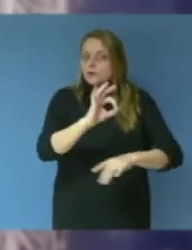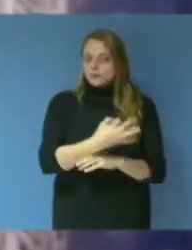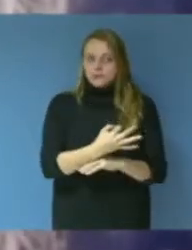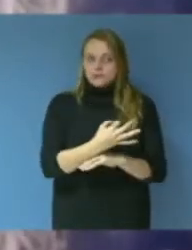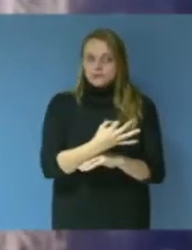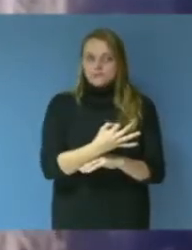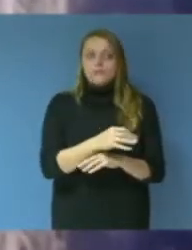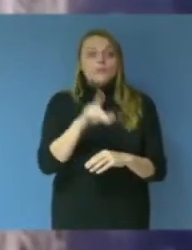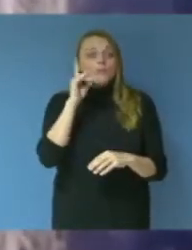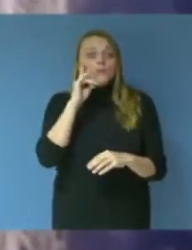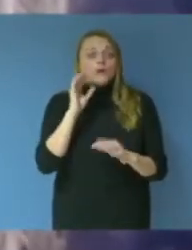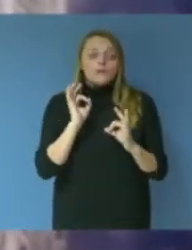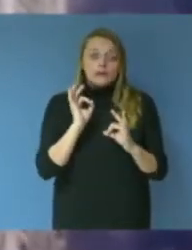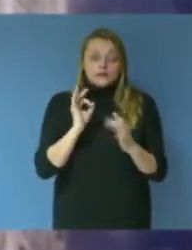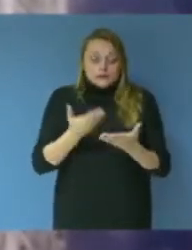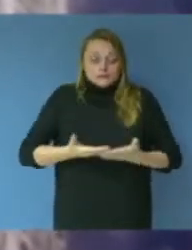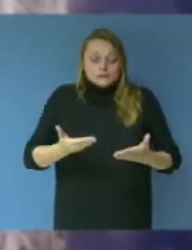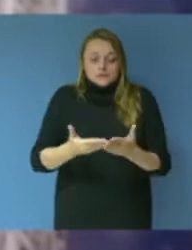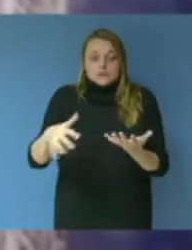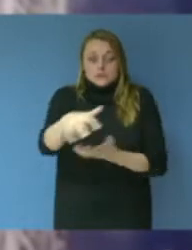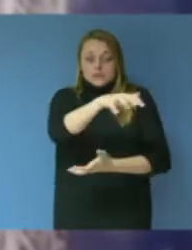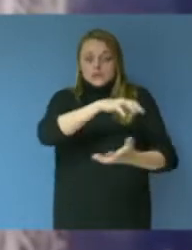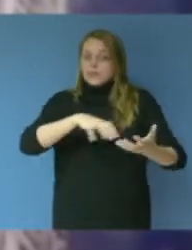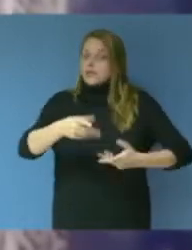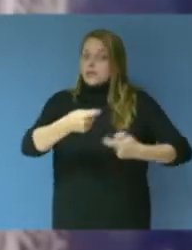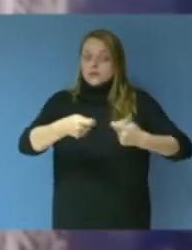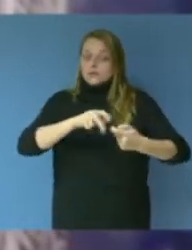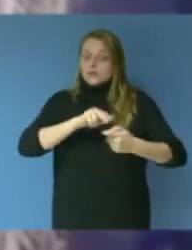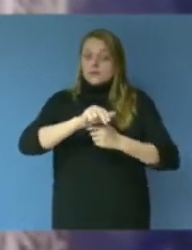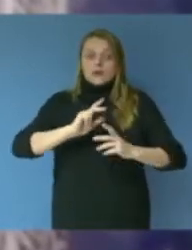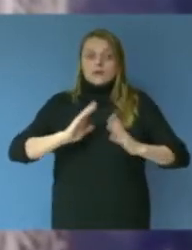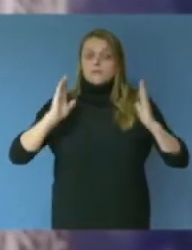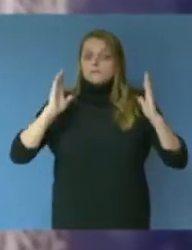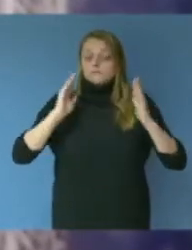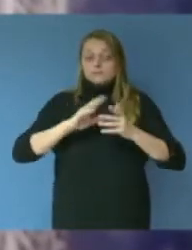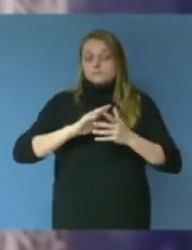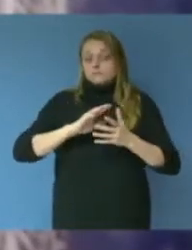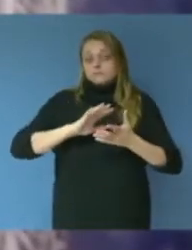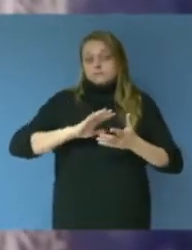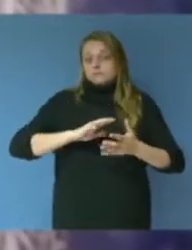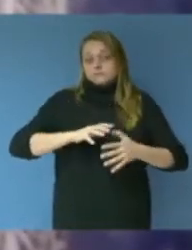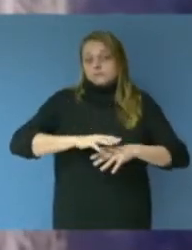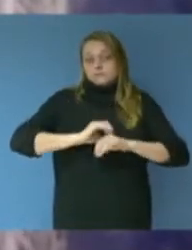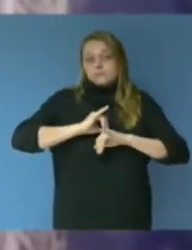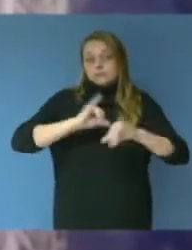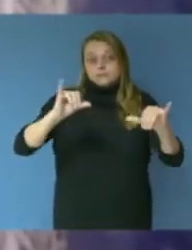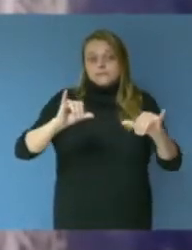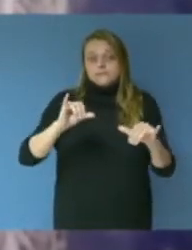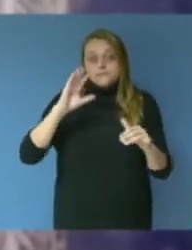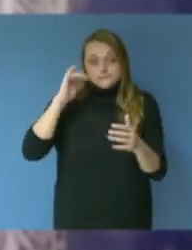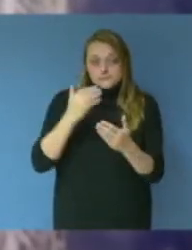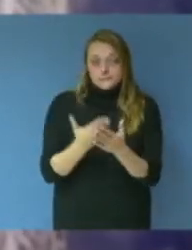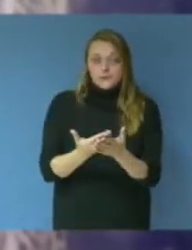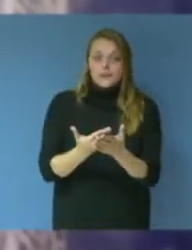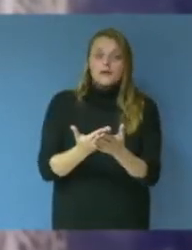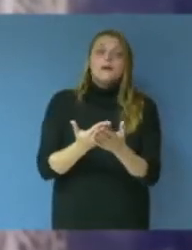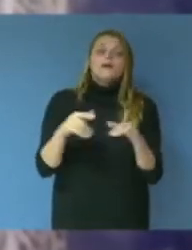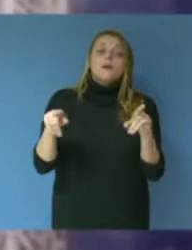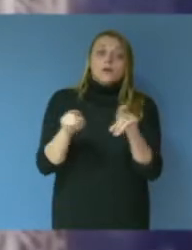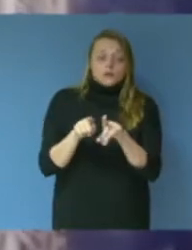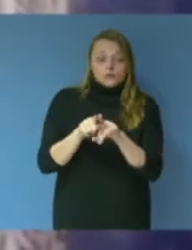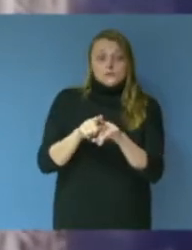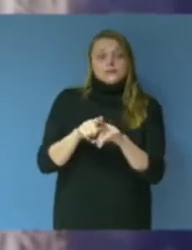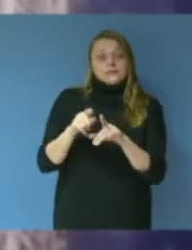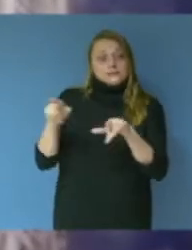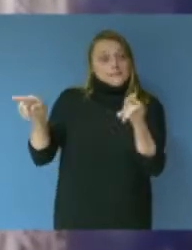crise économique dans laquelle nous plonge les décisions gouvernementales dont fait de l'économie plusieurs pays avec moins de morts. Donc, cette